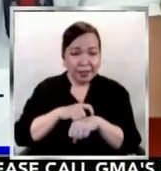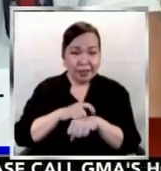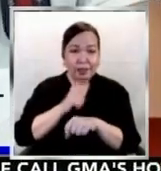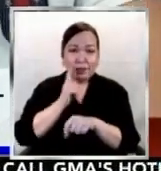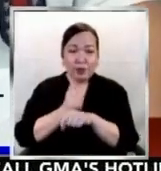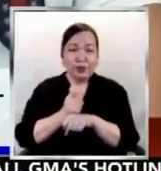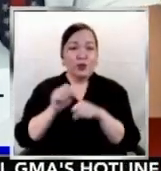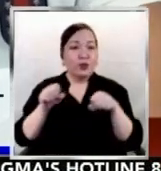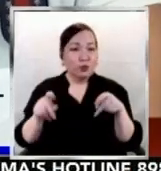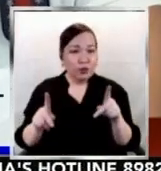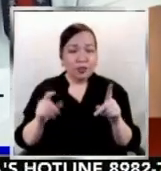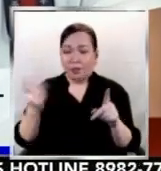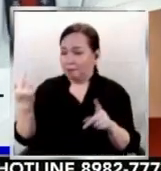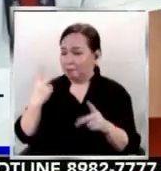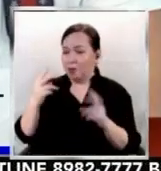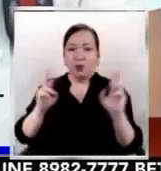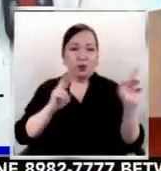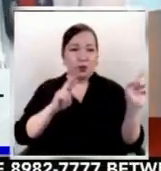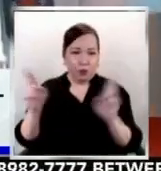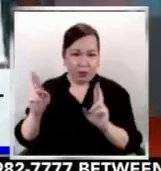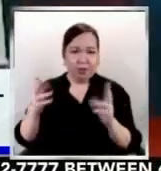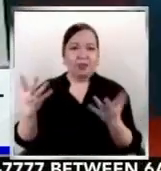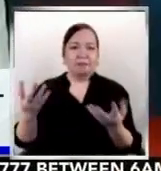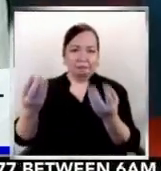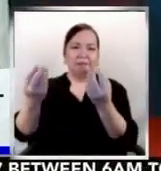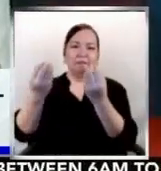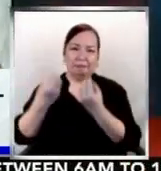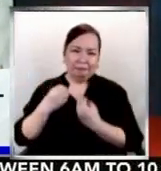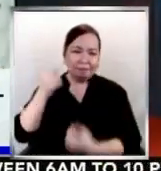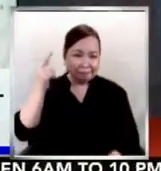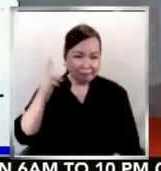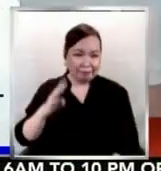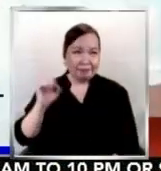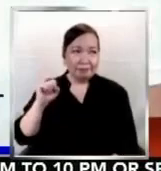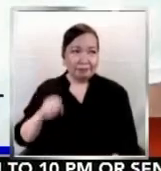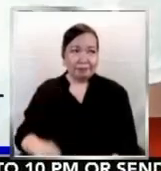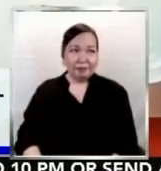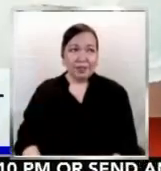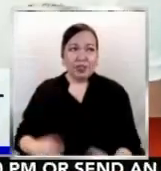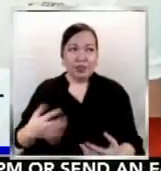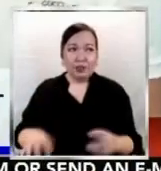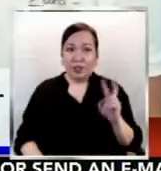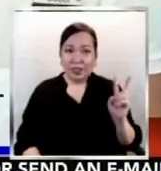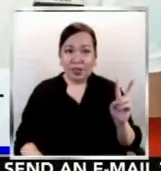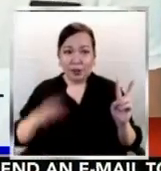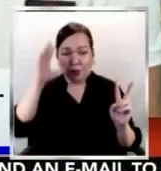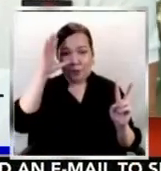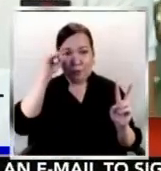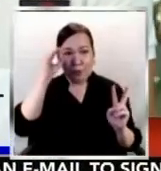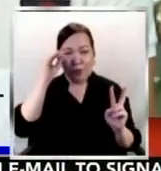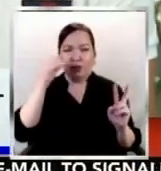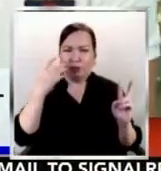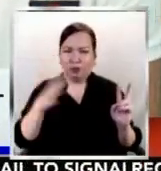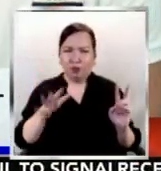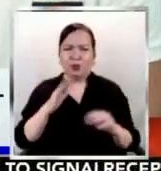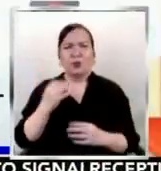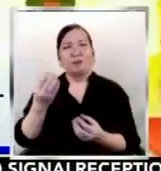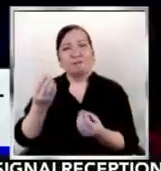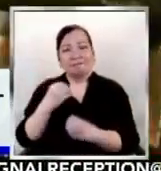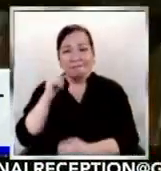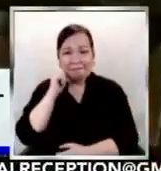ka na siguro, saka siya ibibigay talaga sa'yo. Two boys na kami, so sana, ibigay sa amin ang